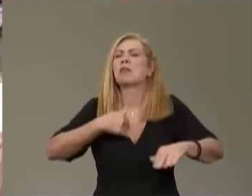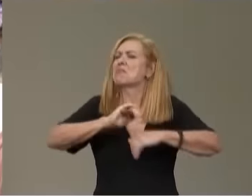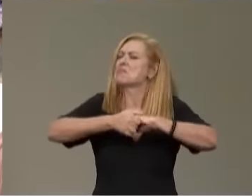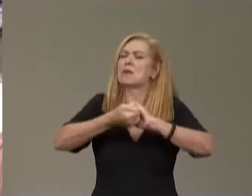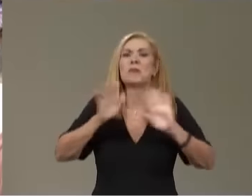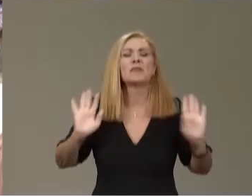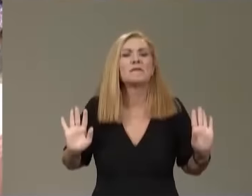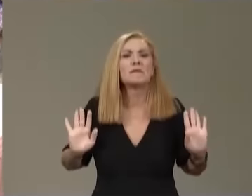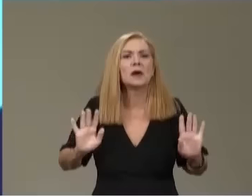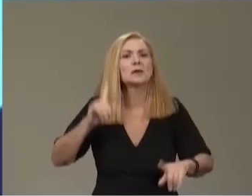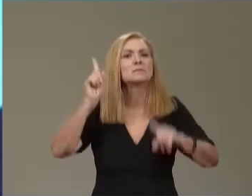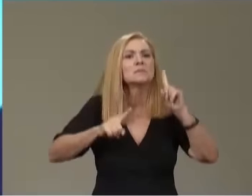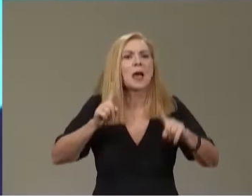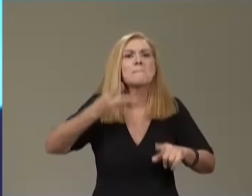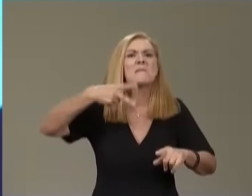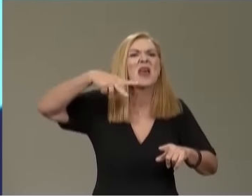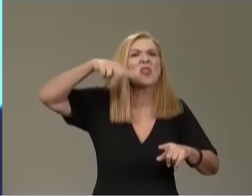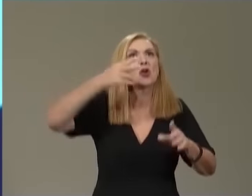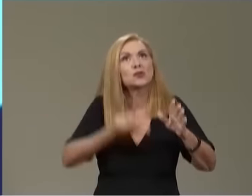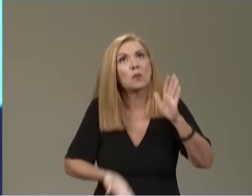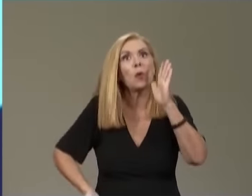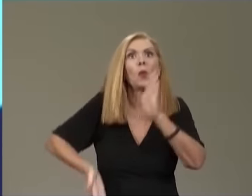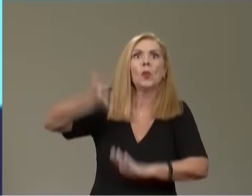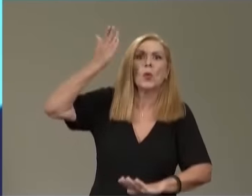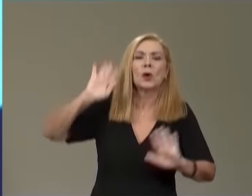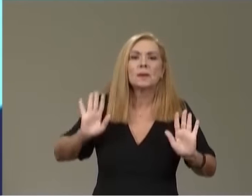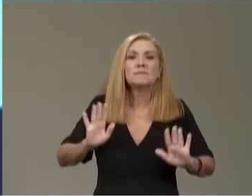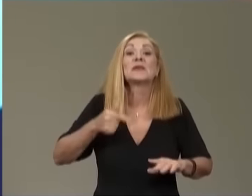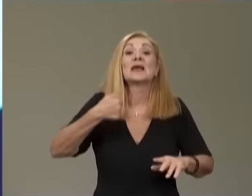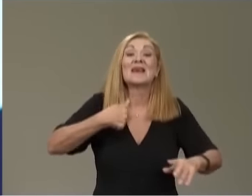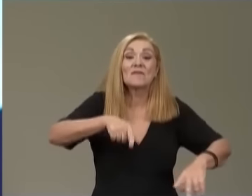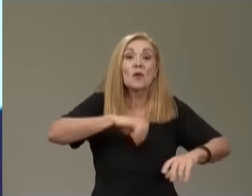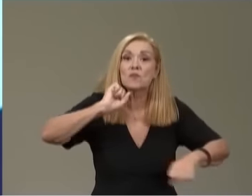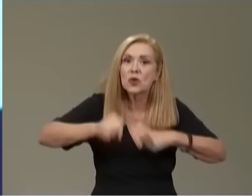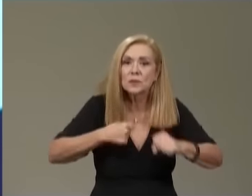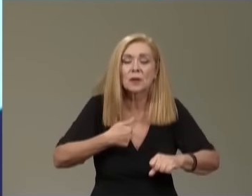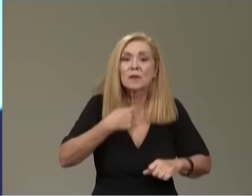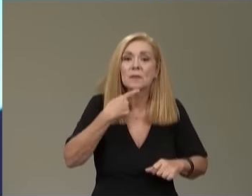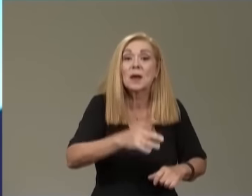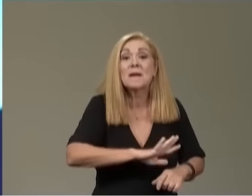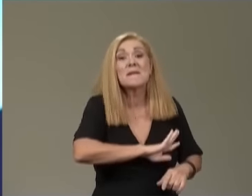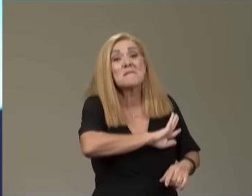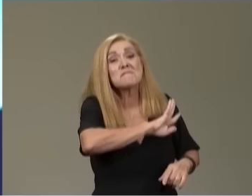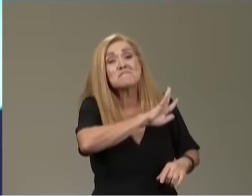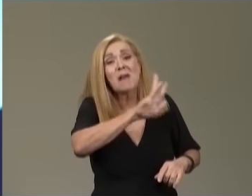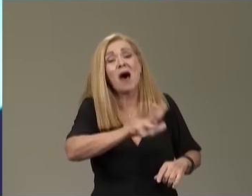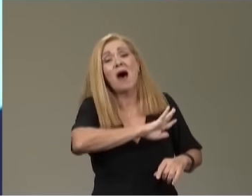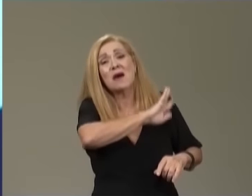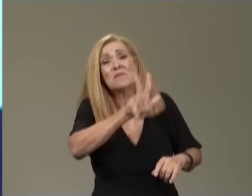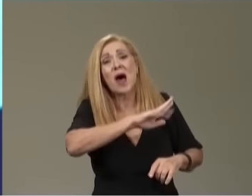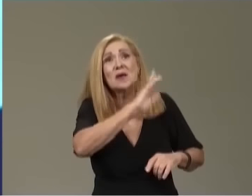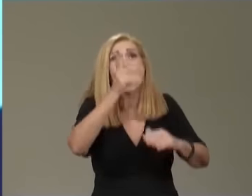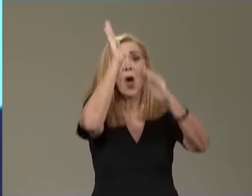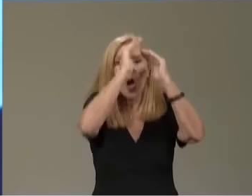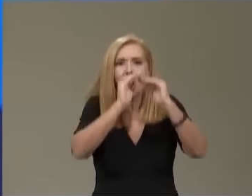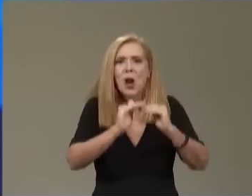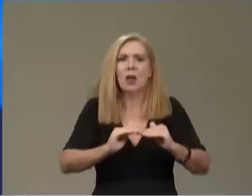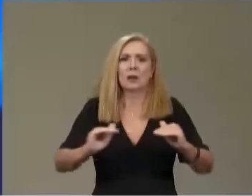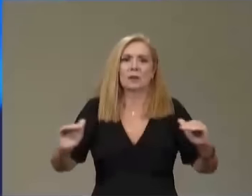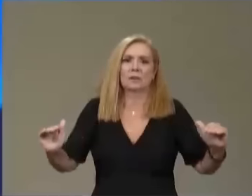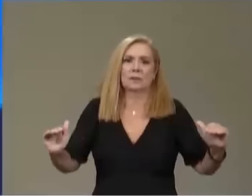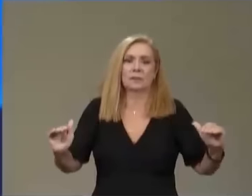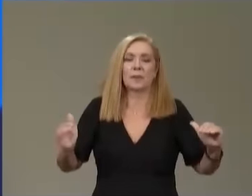άλλο τον πληθωρισμό. Μια μάχη που, το υπογραμμίζω, θα συνεχιστεί μέχρι η αγορά να ομαλοποιηθεί. Το έχω πει πολλές